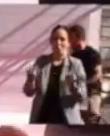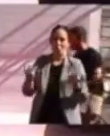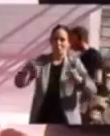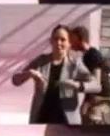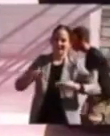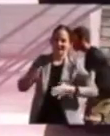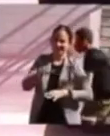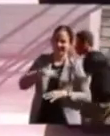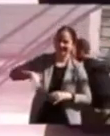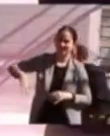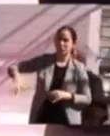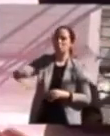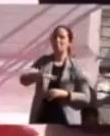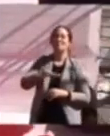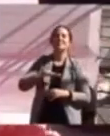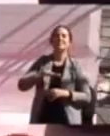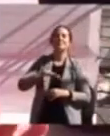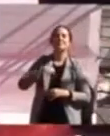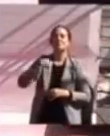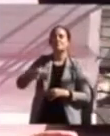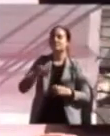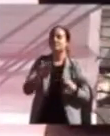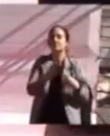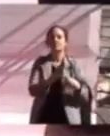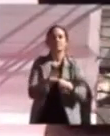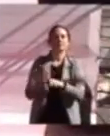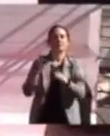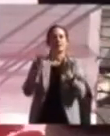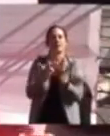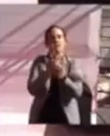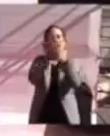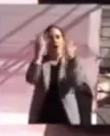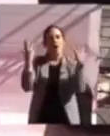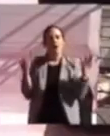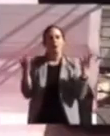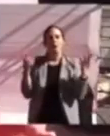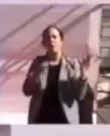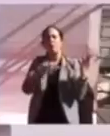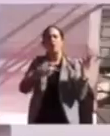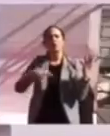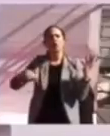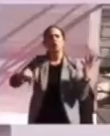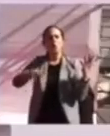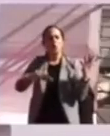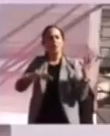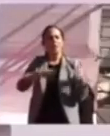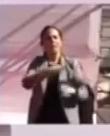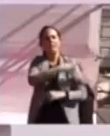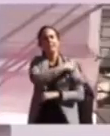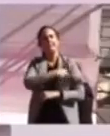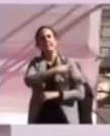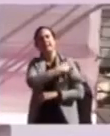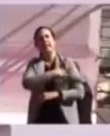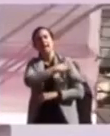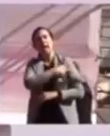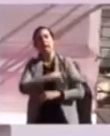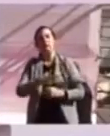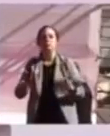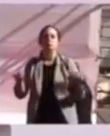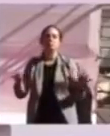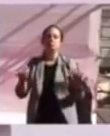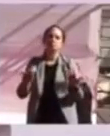questa è la dimostrazione che noi non siamo un sindacato che pensa semplicemente di tutte gli